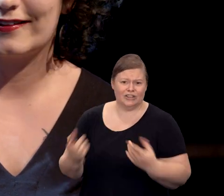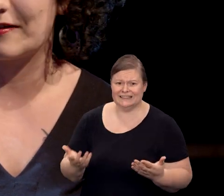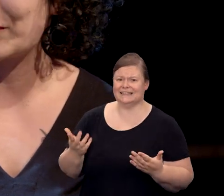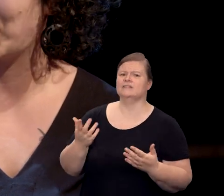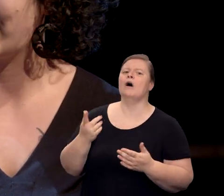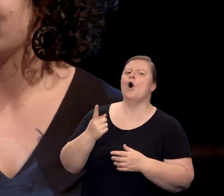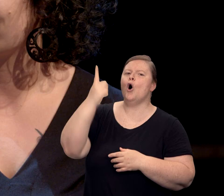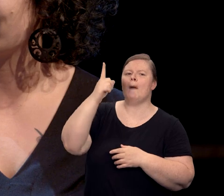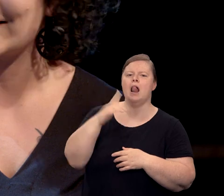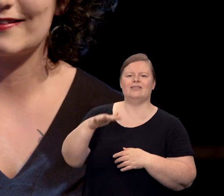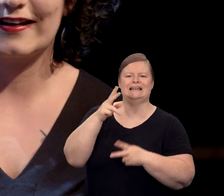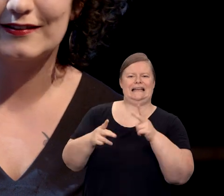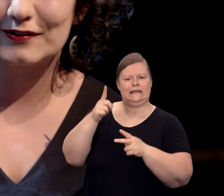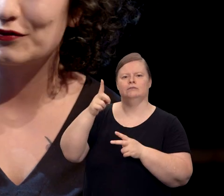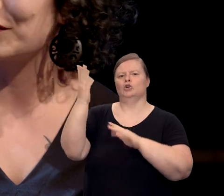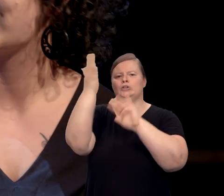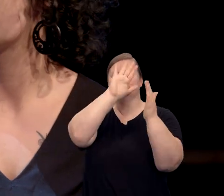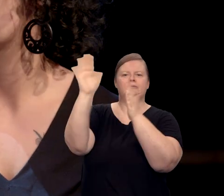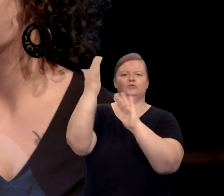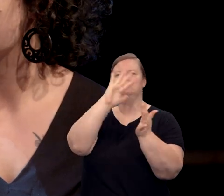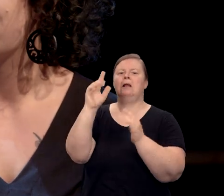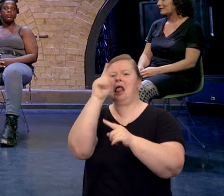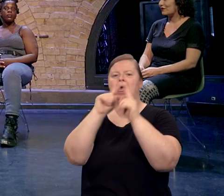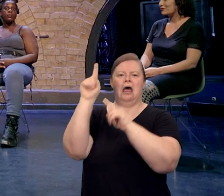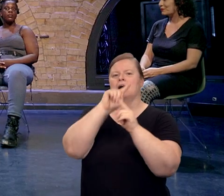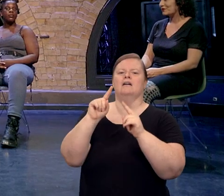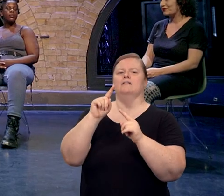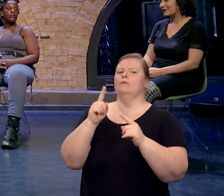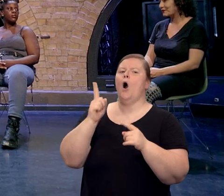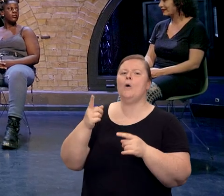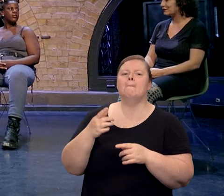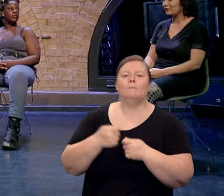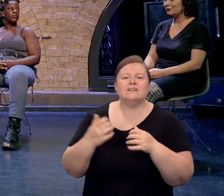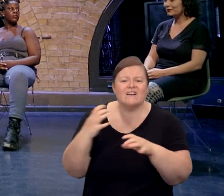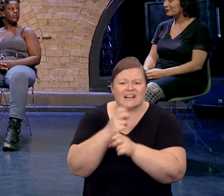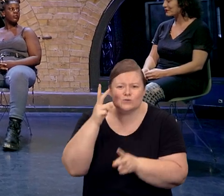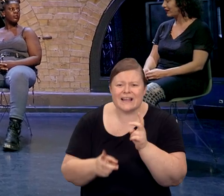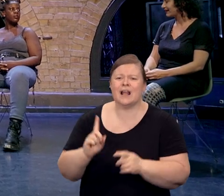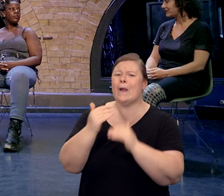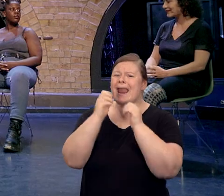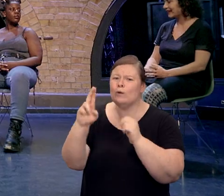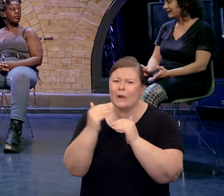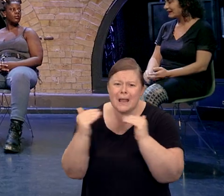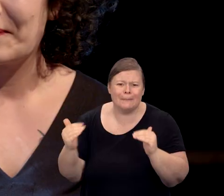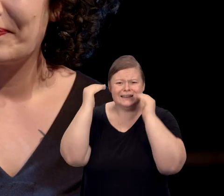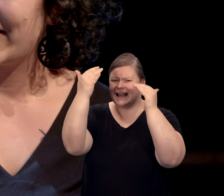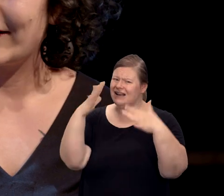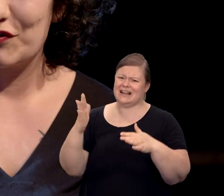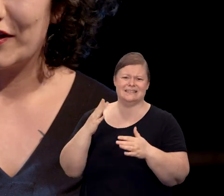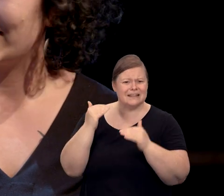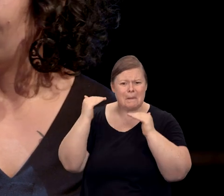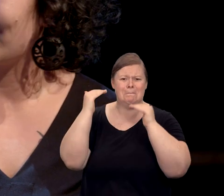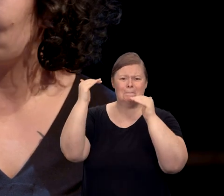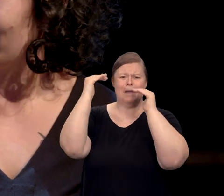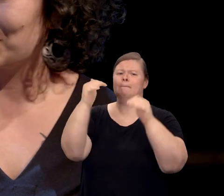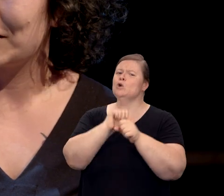eine Oberlandesgericht das an das andere irgendwie schiebt. Das war auch schon bei Bundesverfassungsgerichten auf EU-Ebene und so weiter. Und das ist halt, es wird